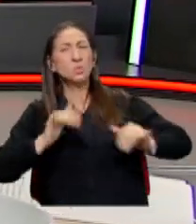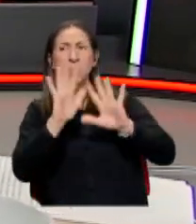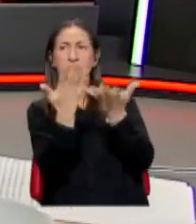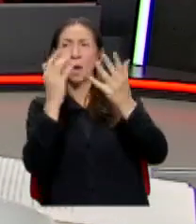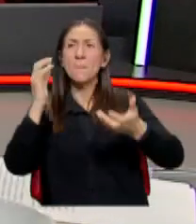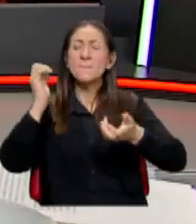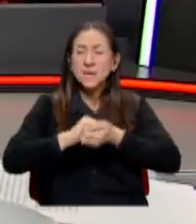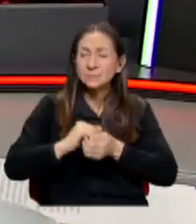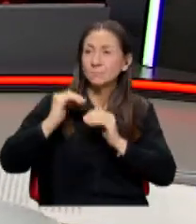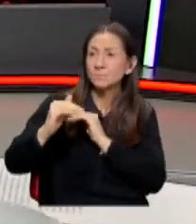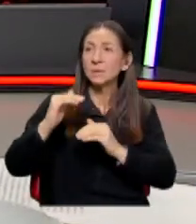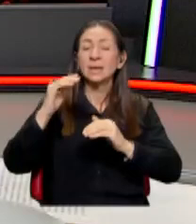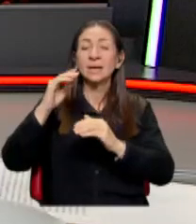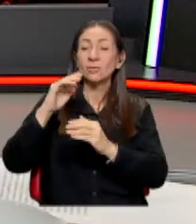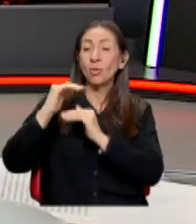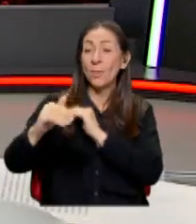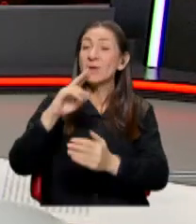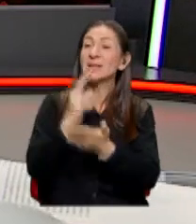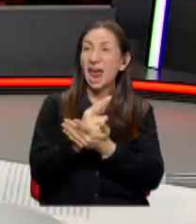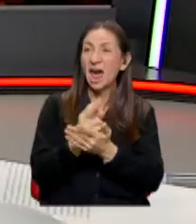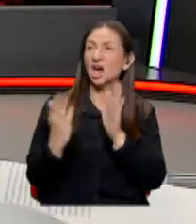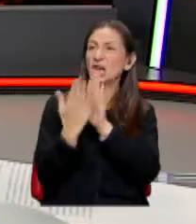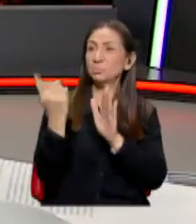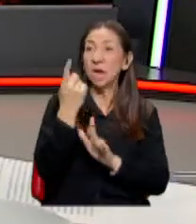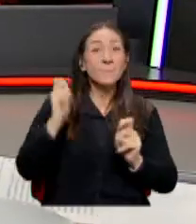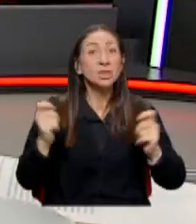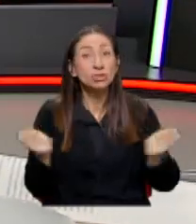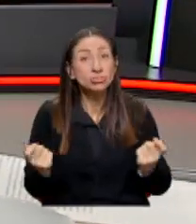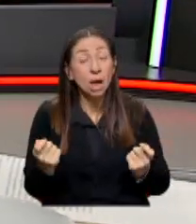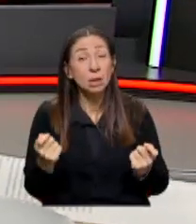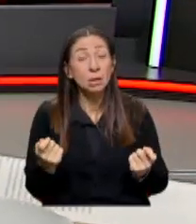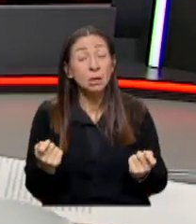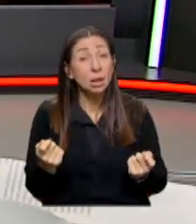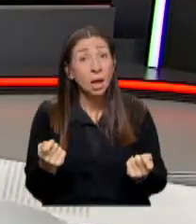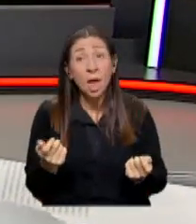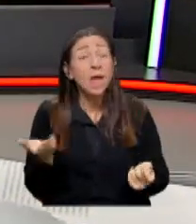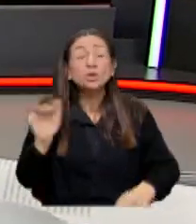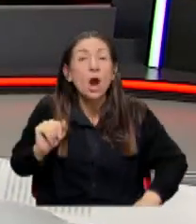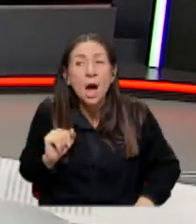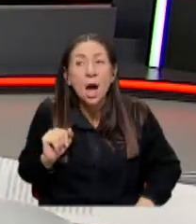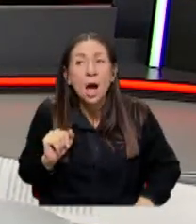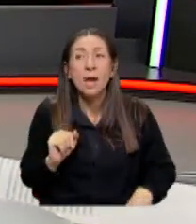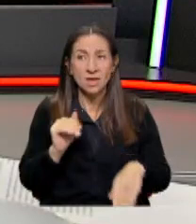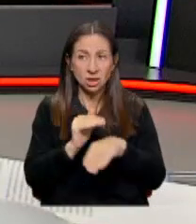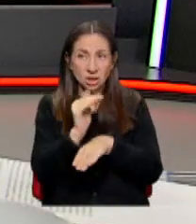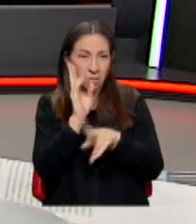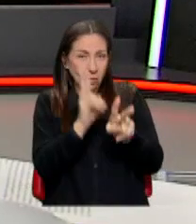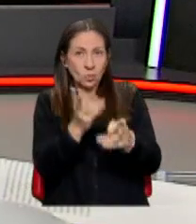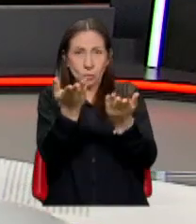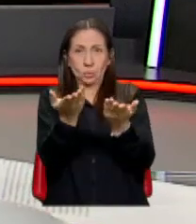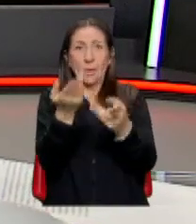bozacak. Milli iradeye karşı bir şeyler yapmaya kalkacak. Şu bu. Sonra yaşananları